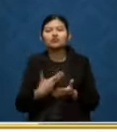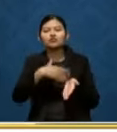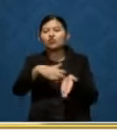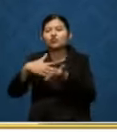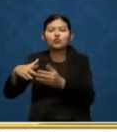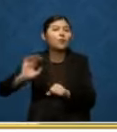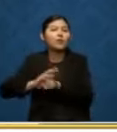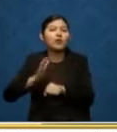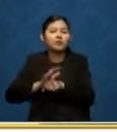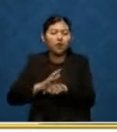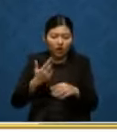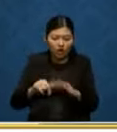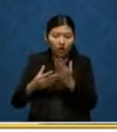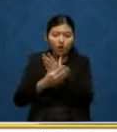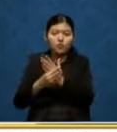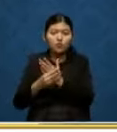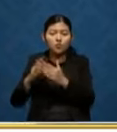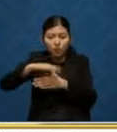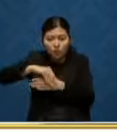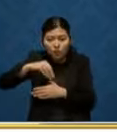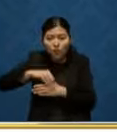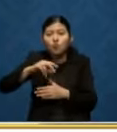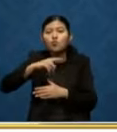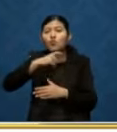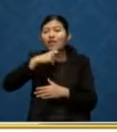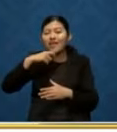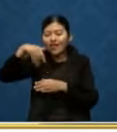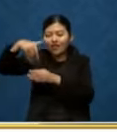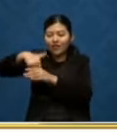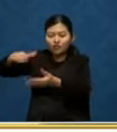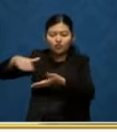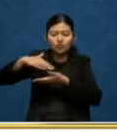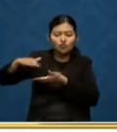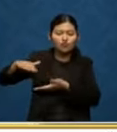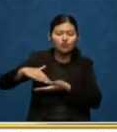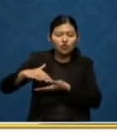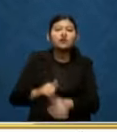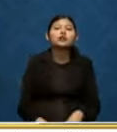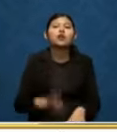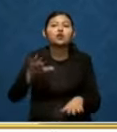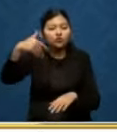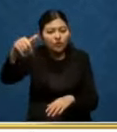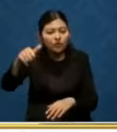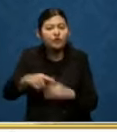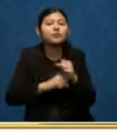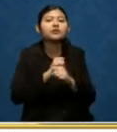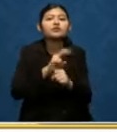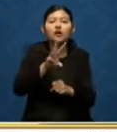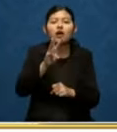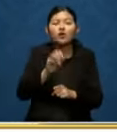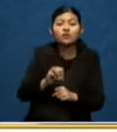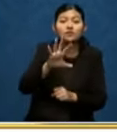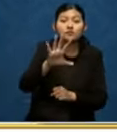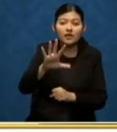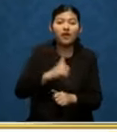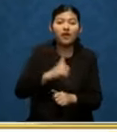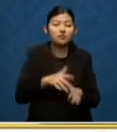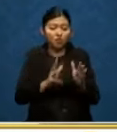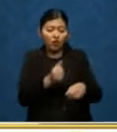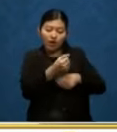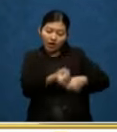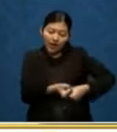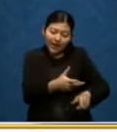ลักลอบนำเข้าเนื้อหมูนะครับเพื่อรักษาโควต้าการจำหน่ายเดิมนะครับต่อมานะครับในปี 2565นะครับมีพี่น้องเกษตรกร